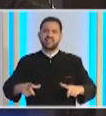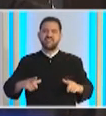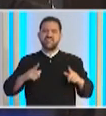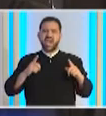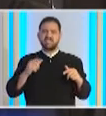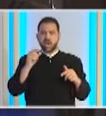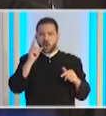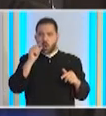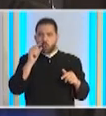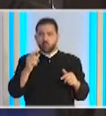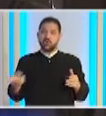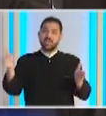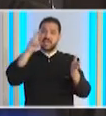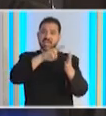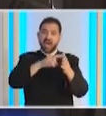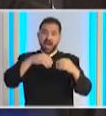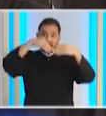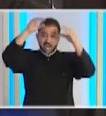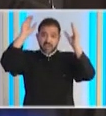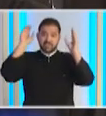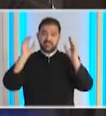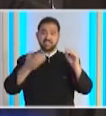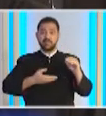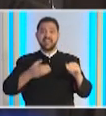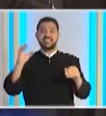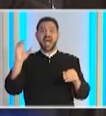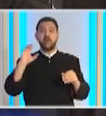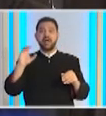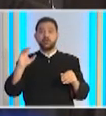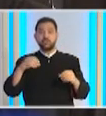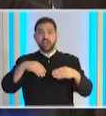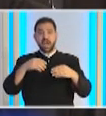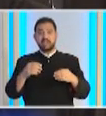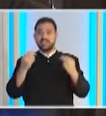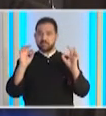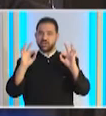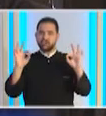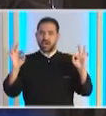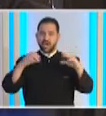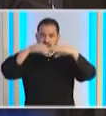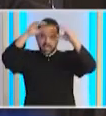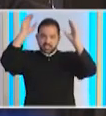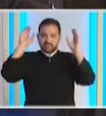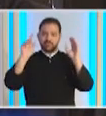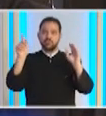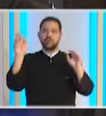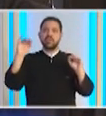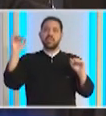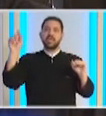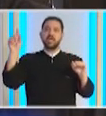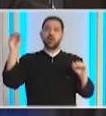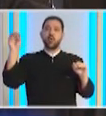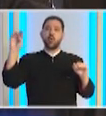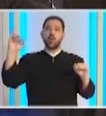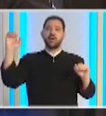parcursul vieții omului, iar la Sfinții Părinți Capadocieni și în special la Sfântul Grigore de Nisa, acest proces niciodată nu se